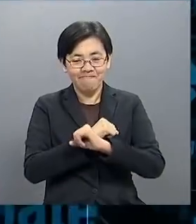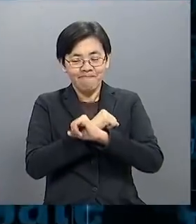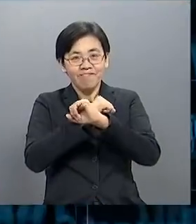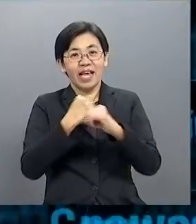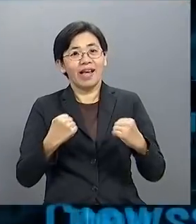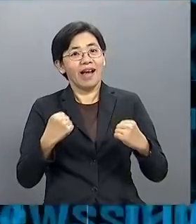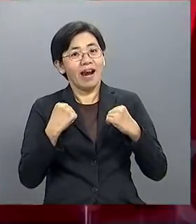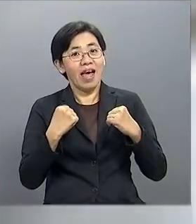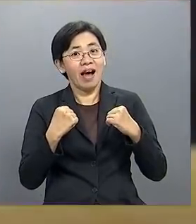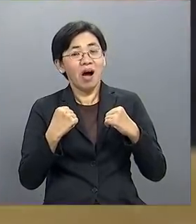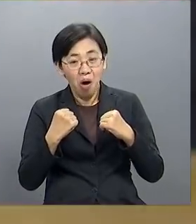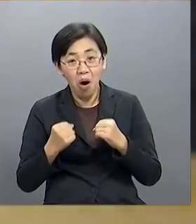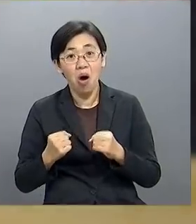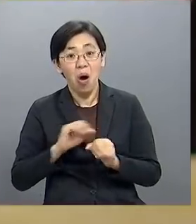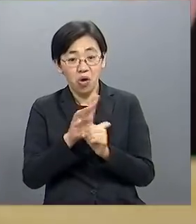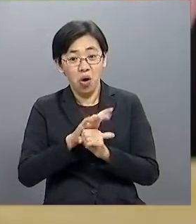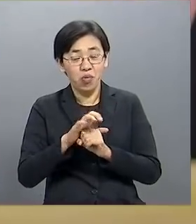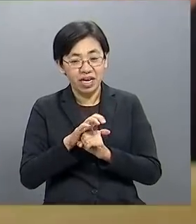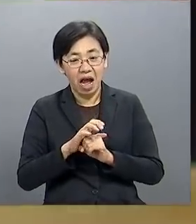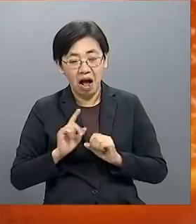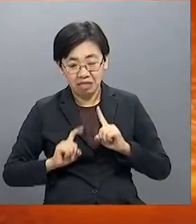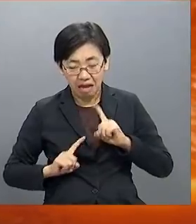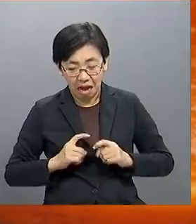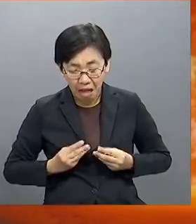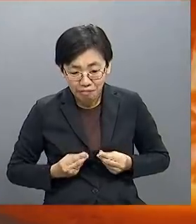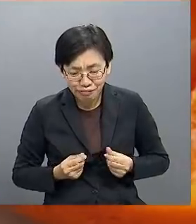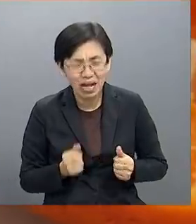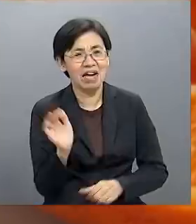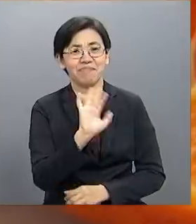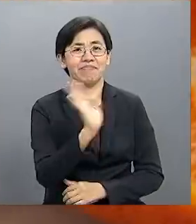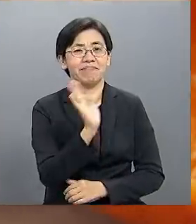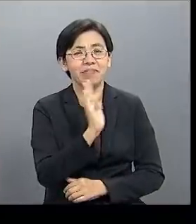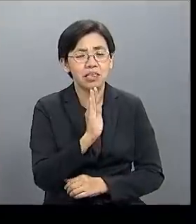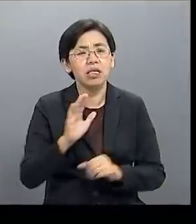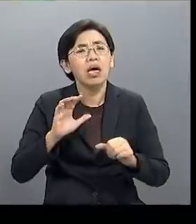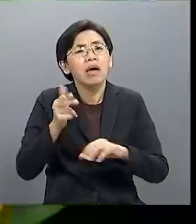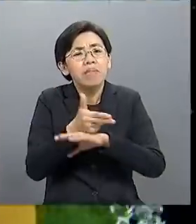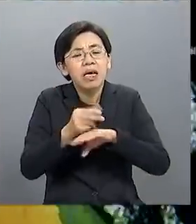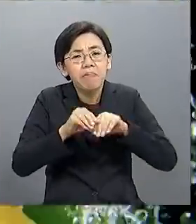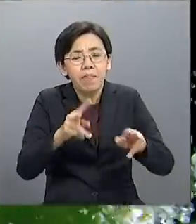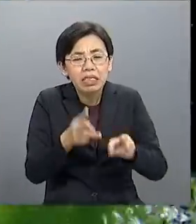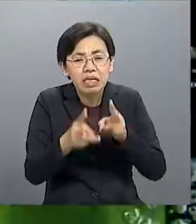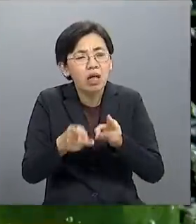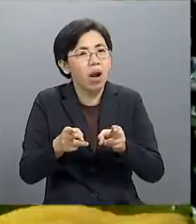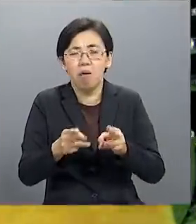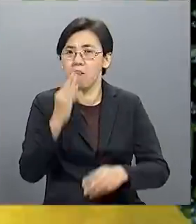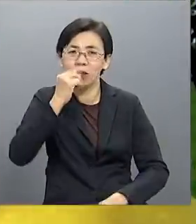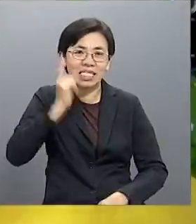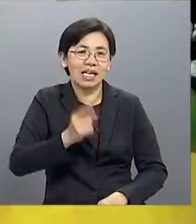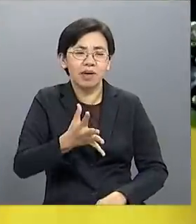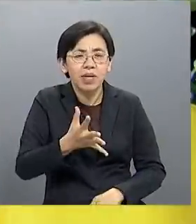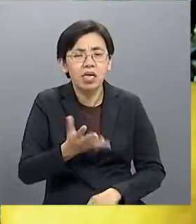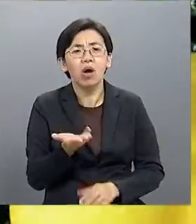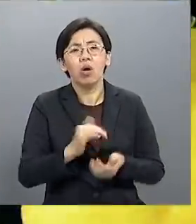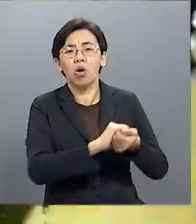การฆ่าเชื้อโควิด -19 ครับ โดยคลิปที่มีการส่งต่อกันนั้นเป็นคลิปที่ถูกตัดต่อบิดเบือนความจริงจึงขอความร่วมมือคุณผู้ช